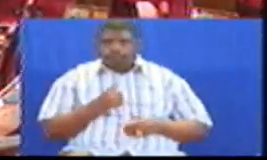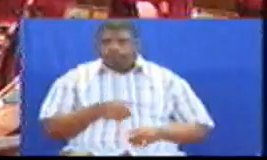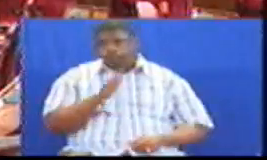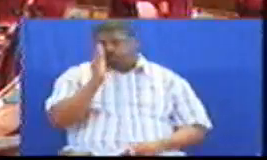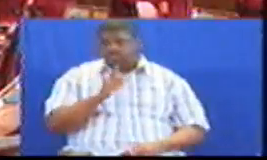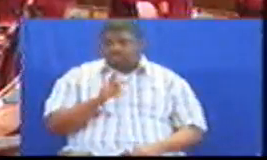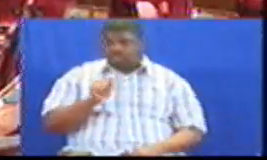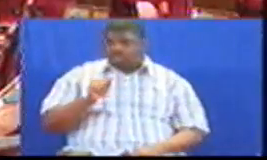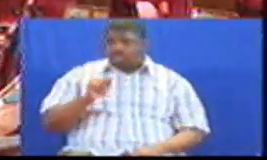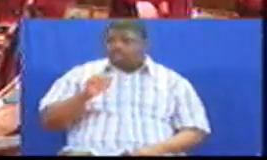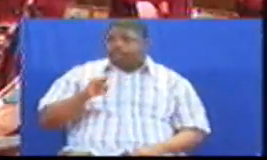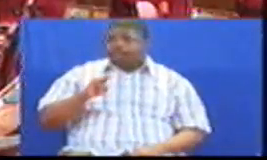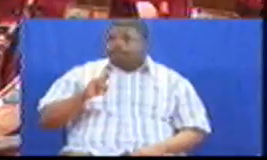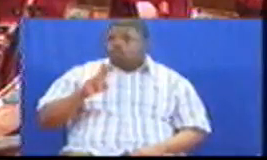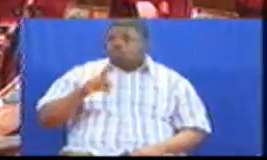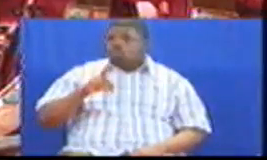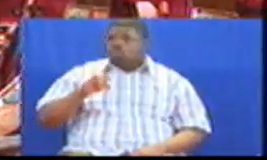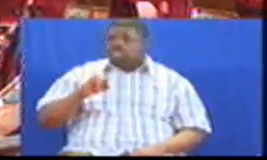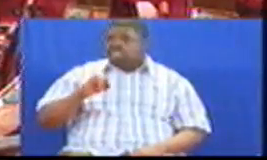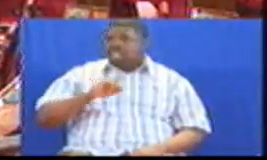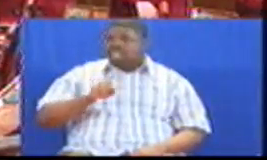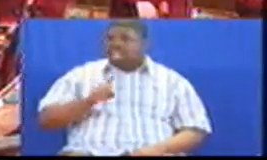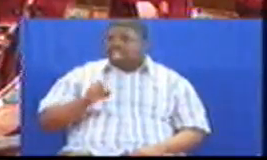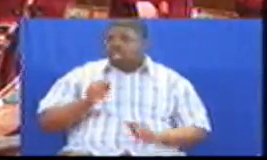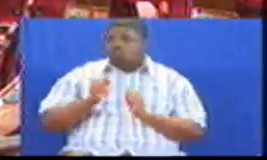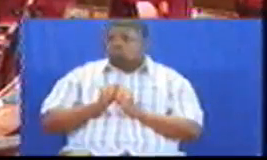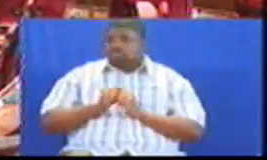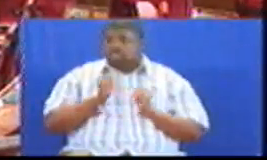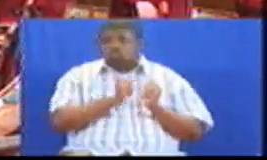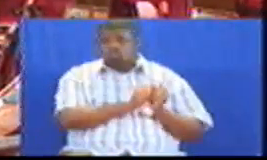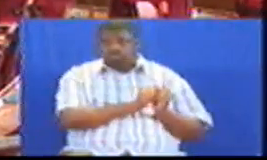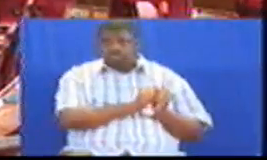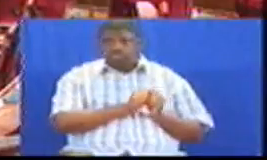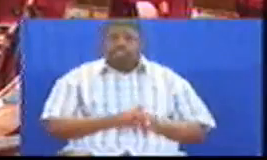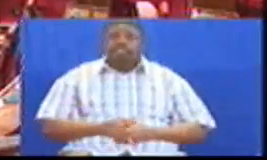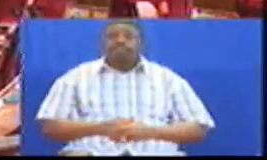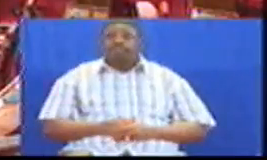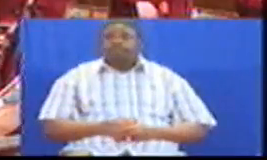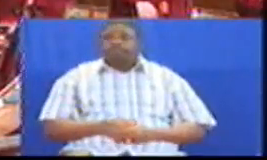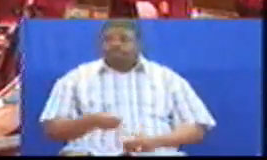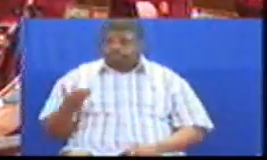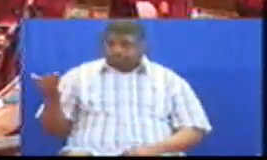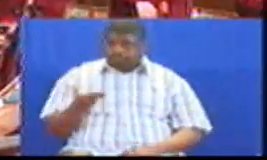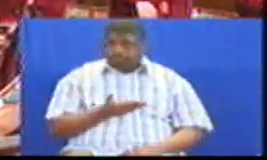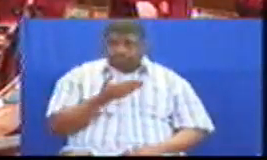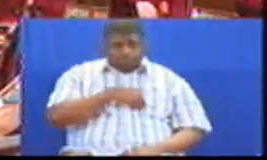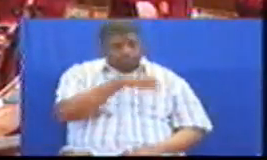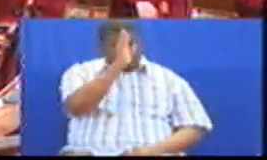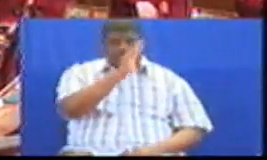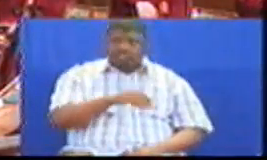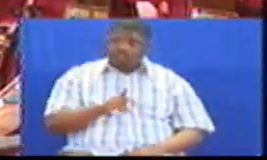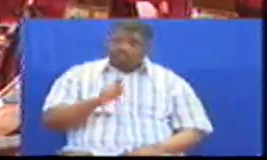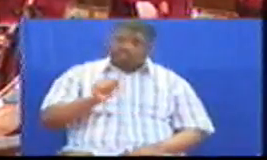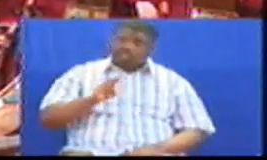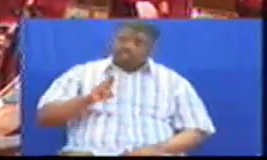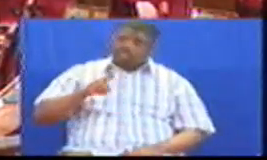dakika 10, alafu AG na waziri mtagawana dakika 15 15. Mheshimiwa Profesa Kabudi,